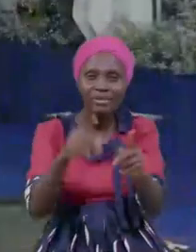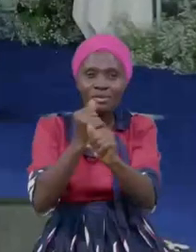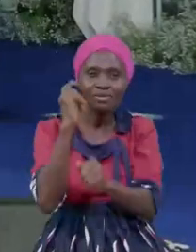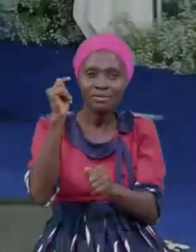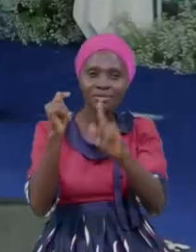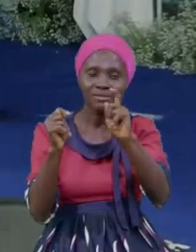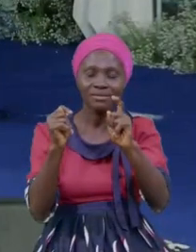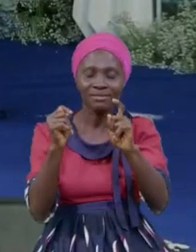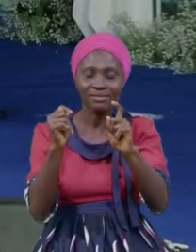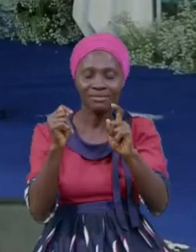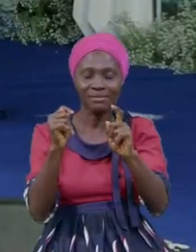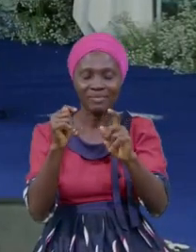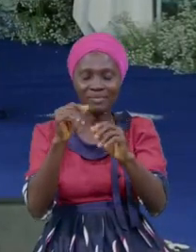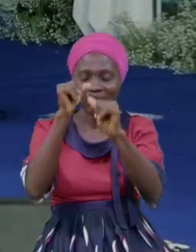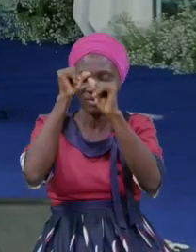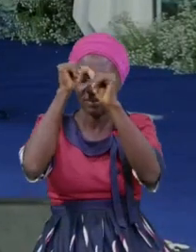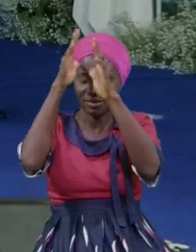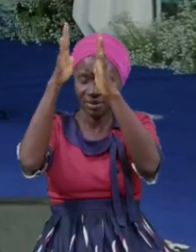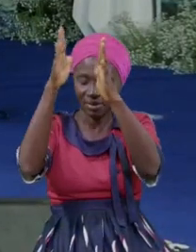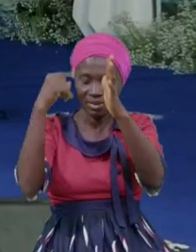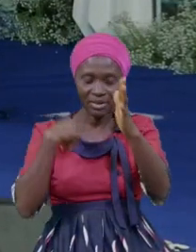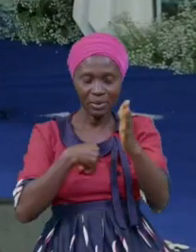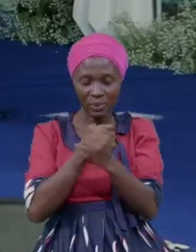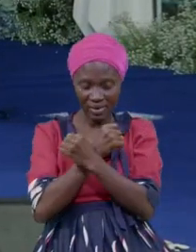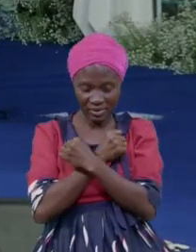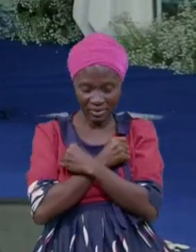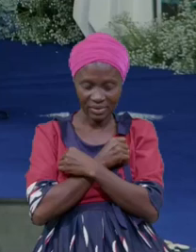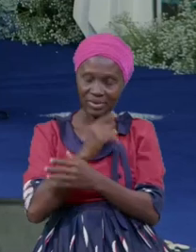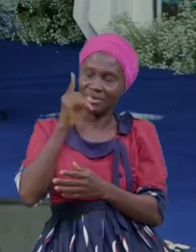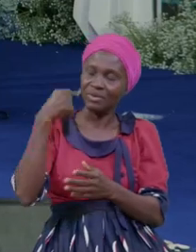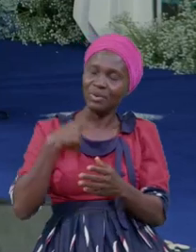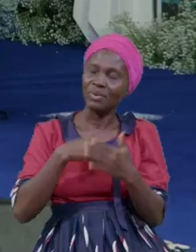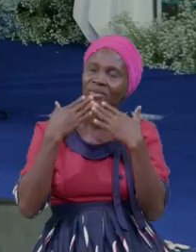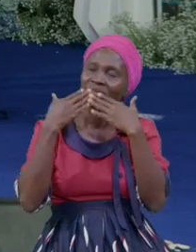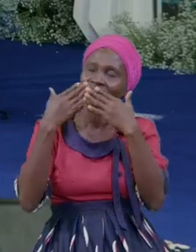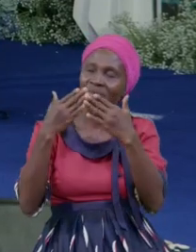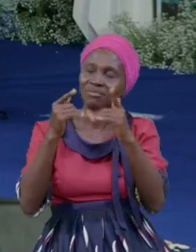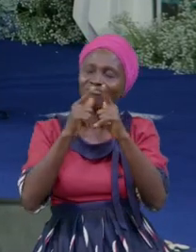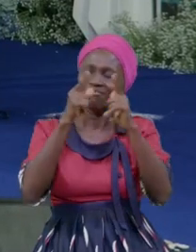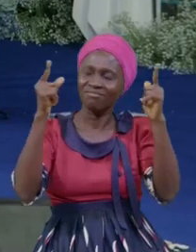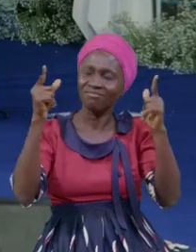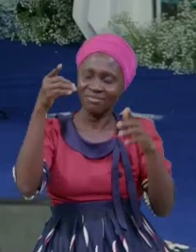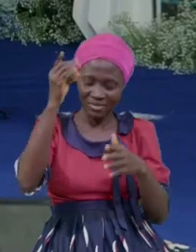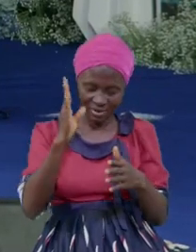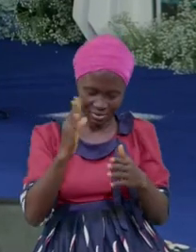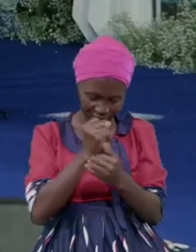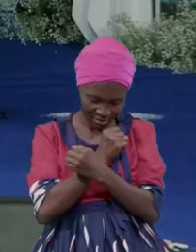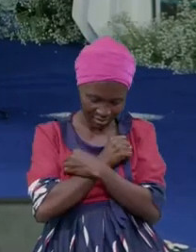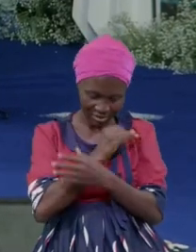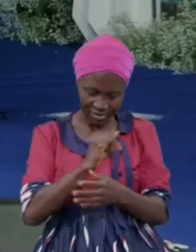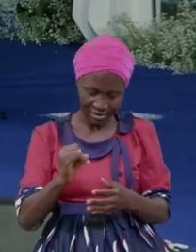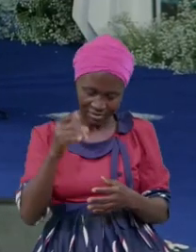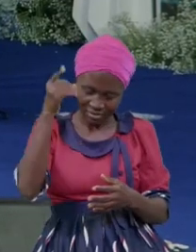Père, nous t'aimons et nous te remercions. Grand Dieu, Dieu aimable,